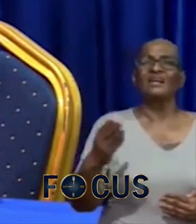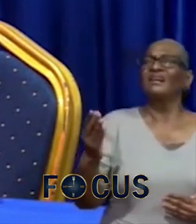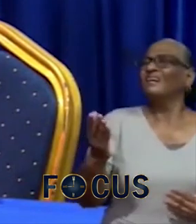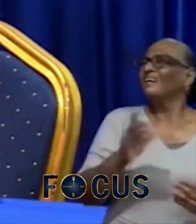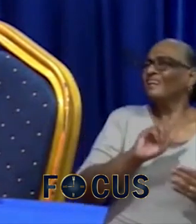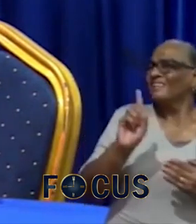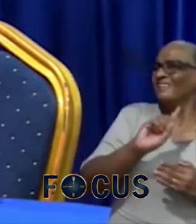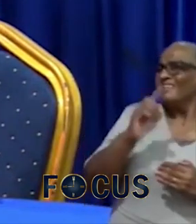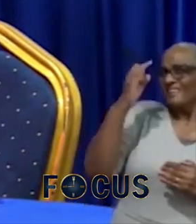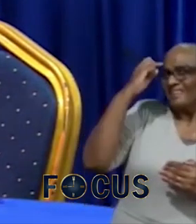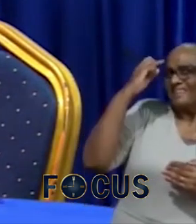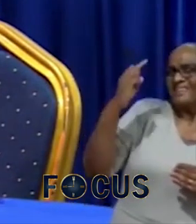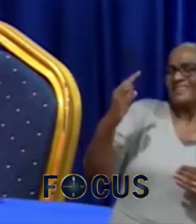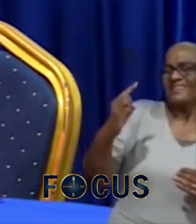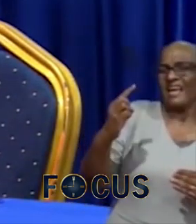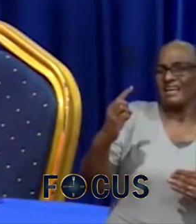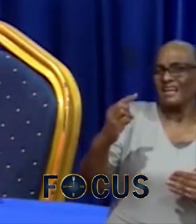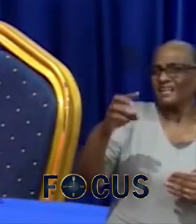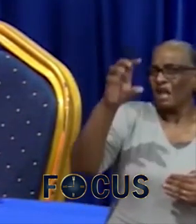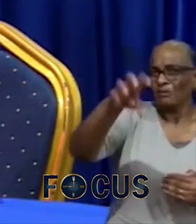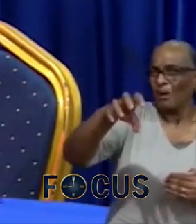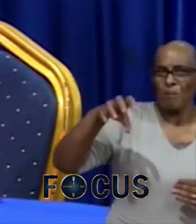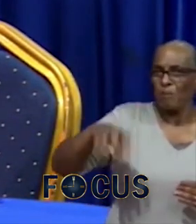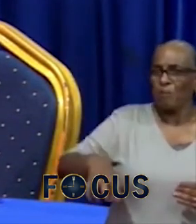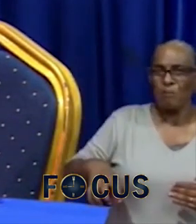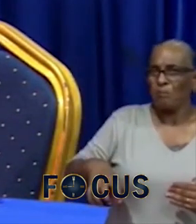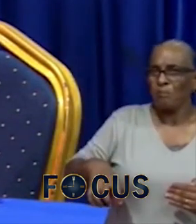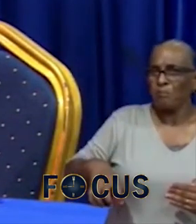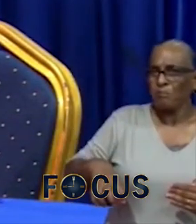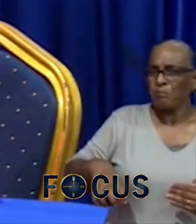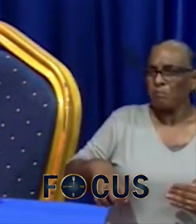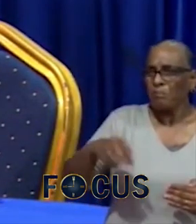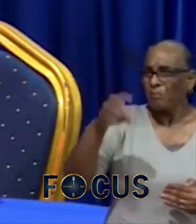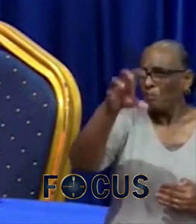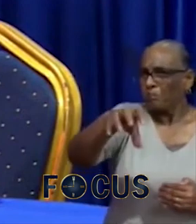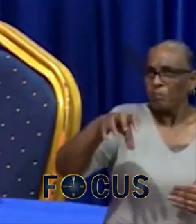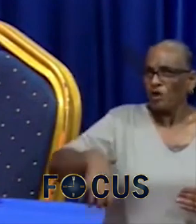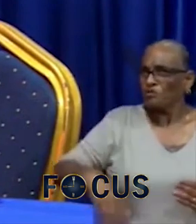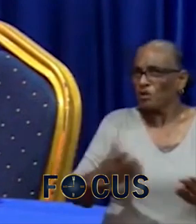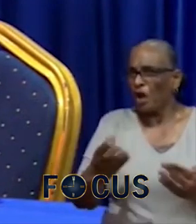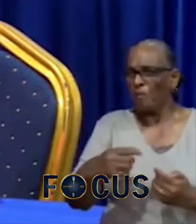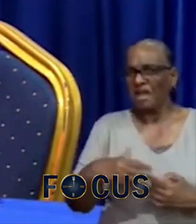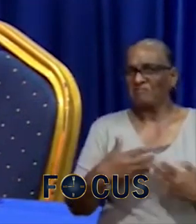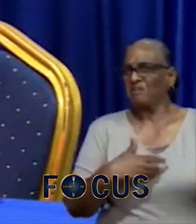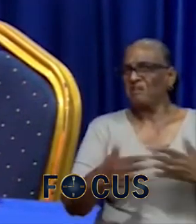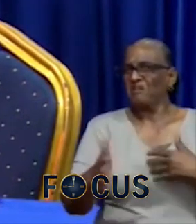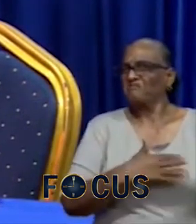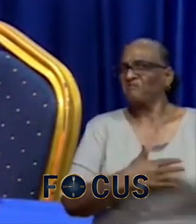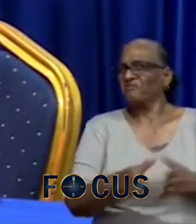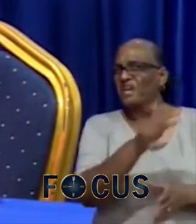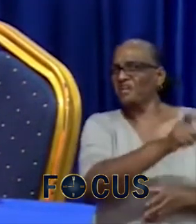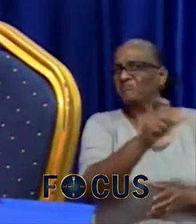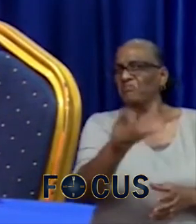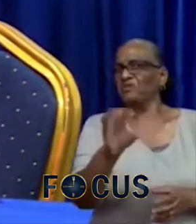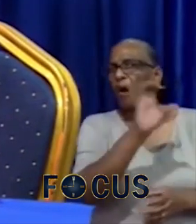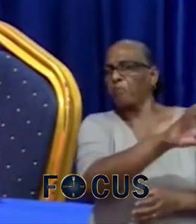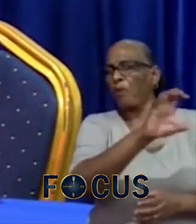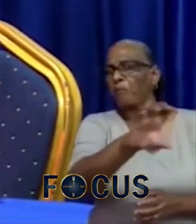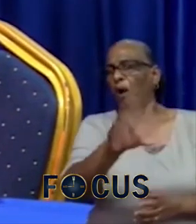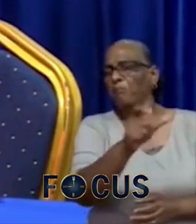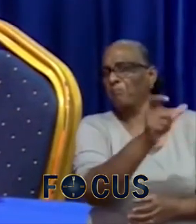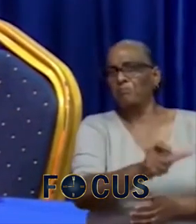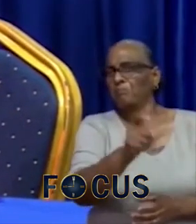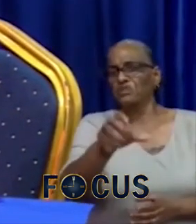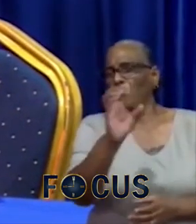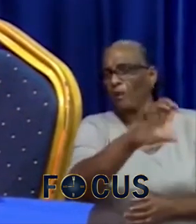niet ervan uit te gaan dat we de posten hebben of dat we checkpoints in het leven hebben geroepen om u onaangenaam te zijn. Het